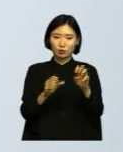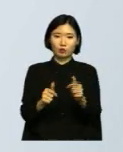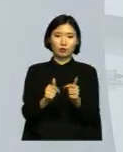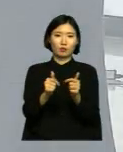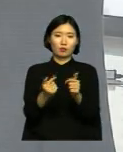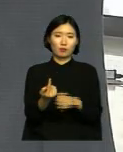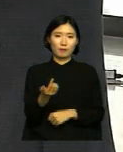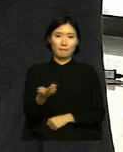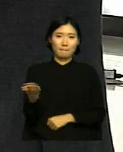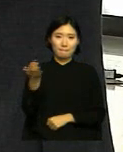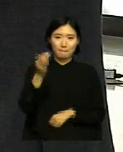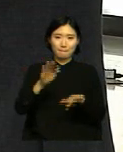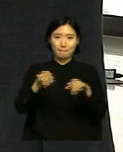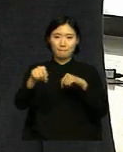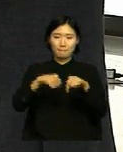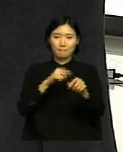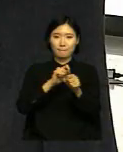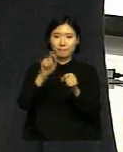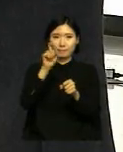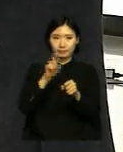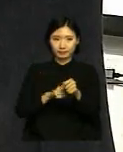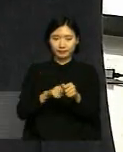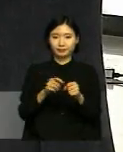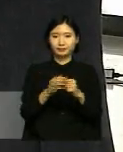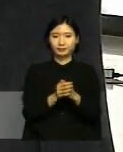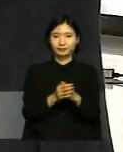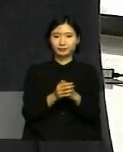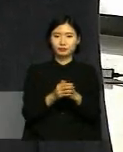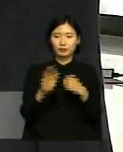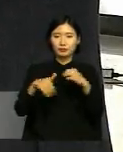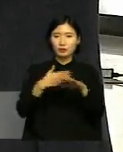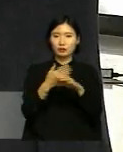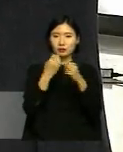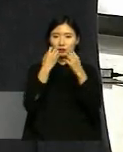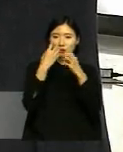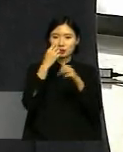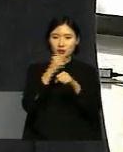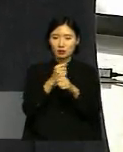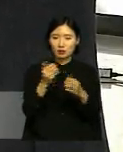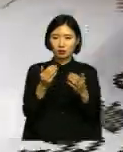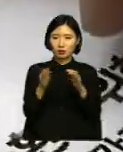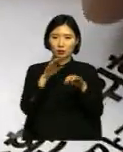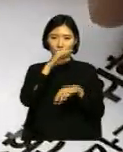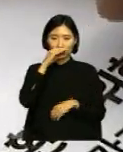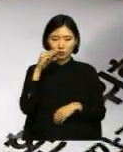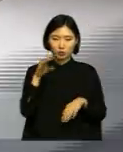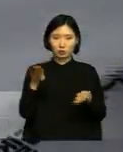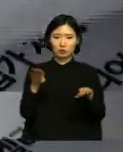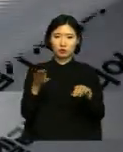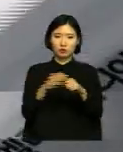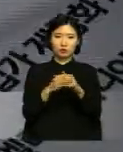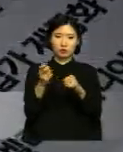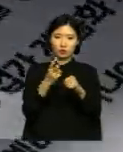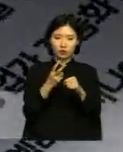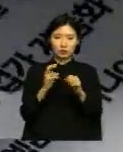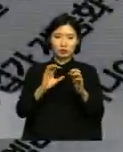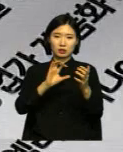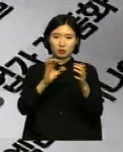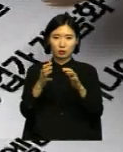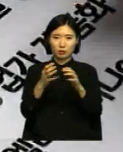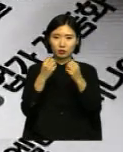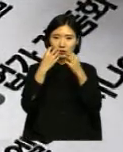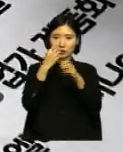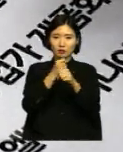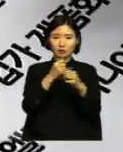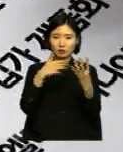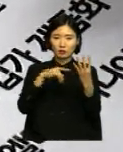것이 이번 정책의 목표입니다. 이를 위해 혁신 창업, 공정 창업, 고도 창업, 글로벌 창업 등 4대